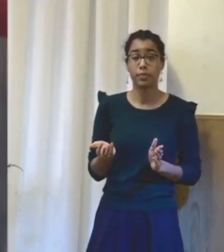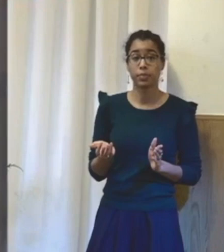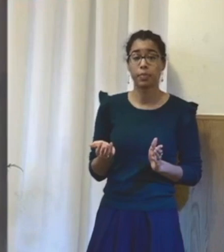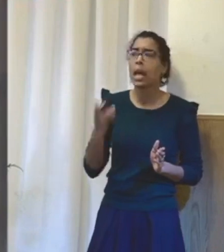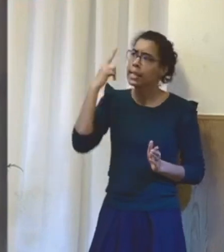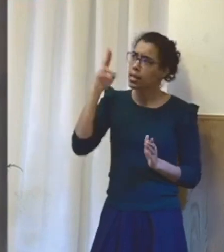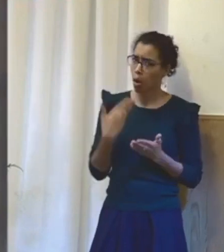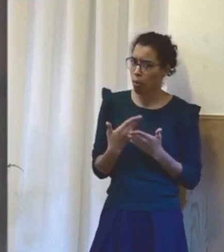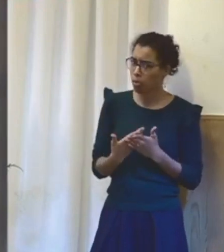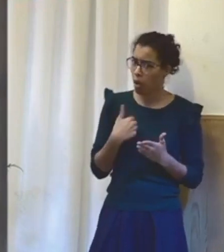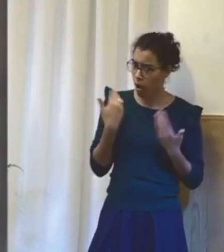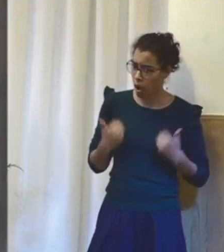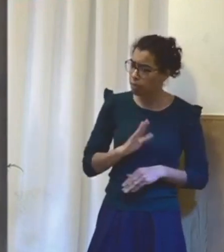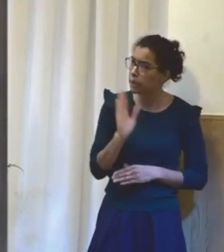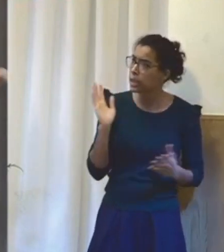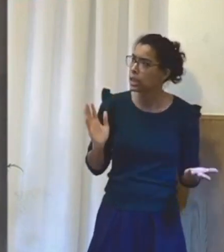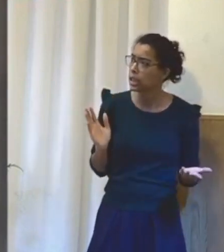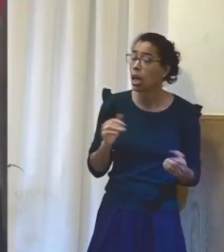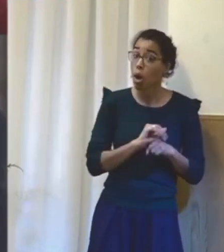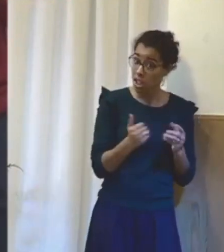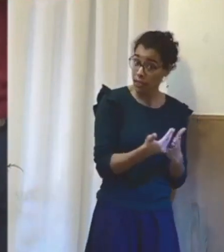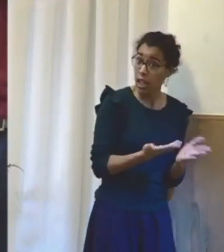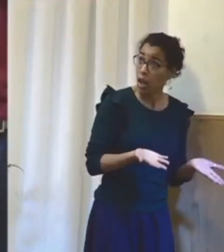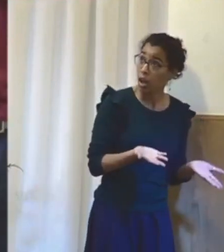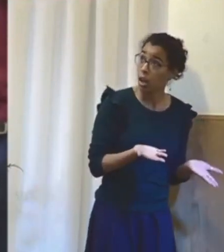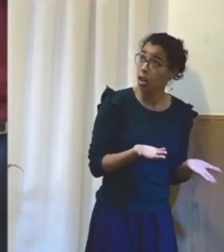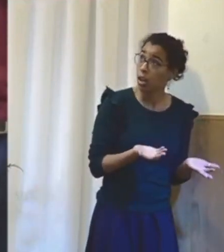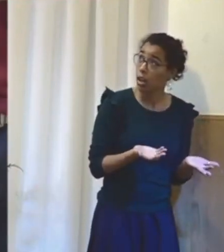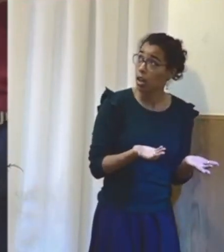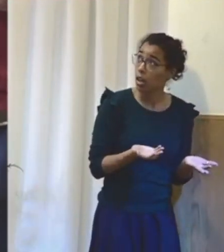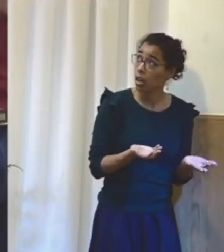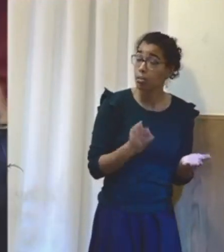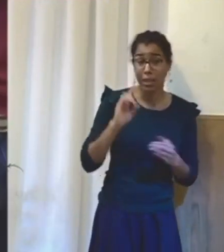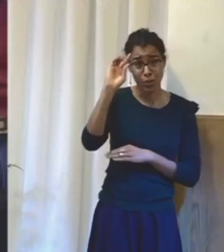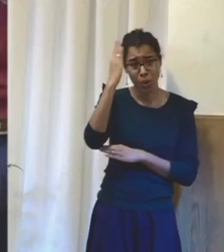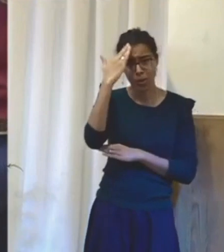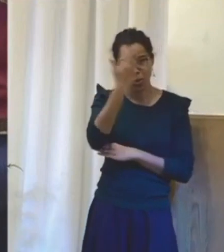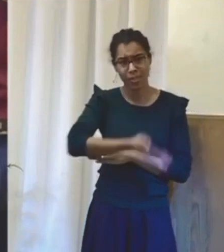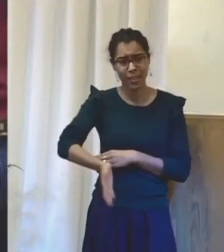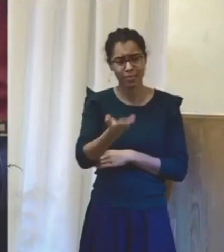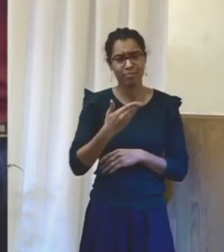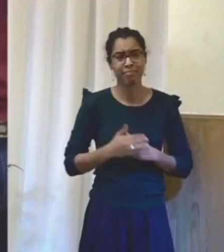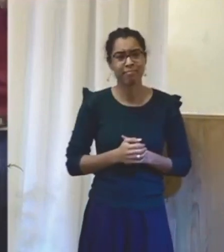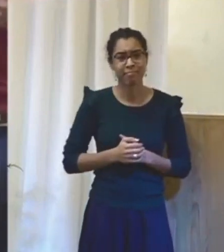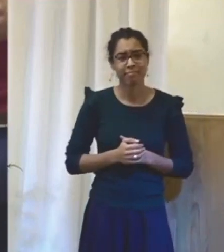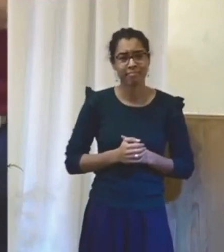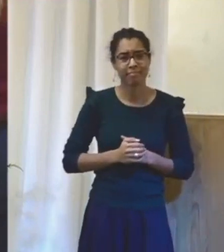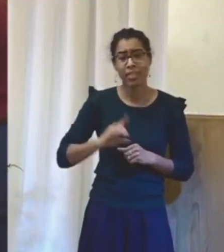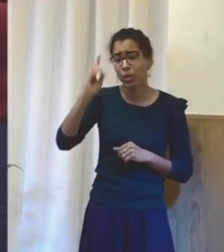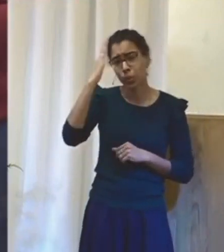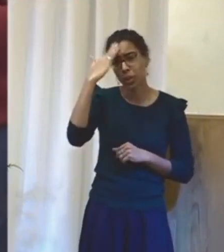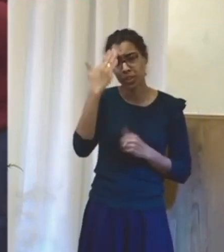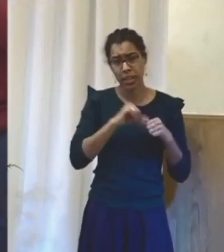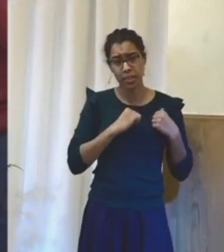Seigneur, pourtant, j'étais comme ça. J'ai fait comme ça. Dieu nous connaît Dieu connaît ton